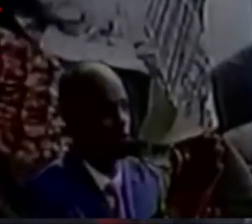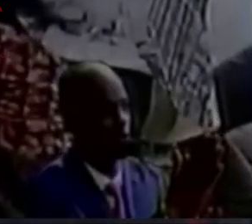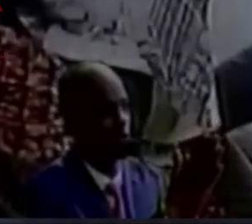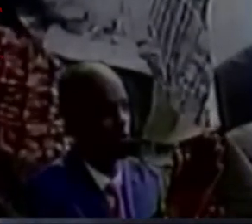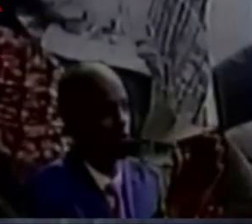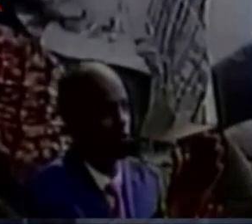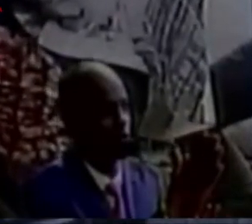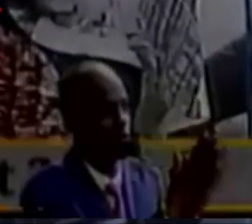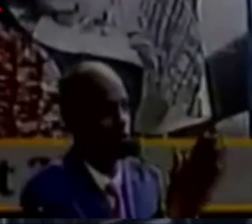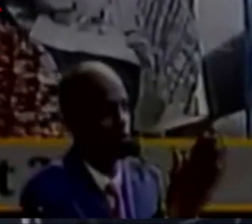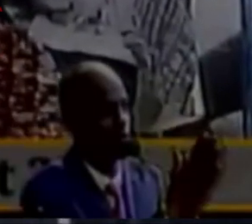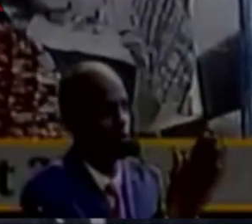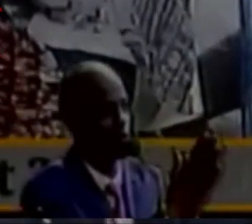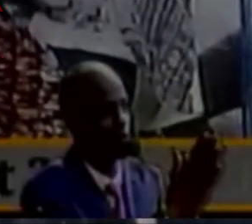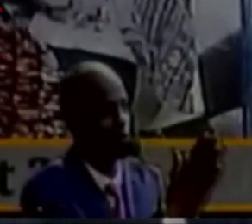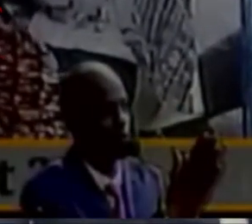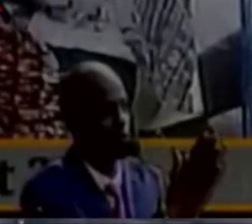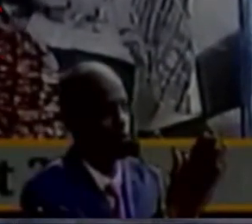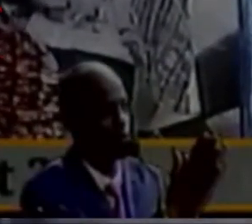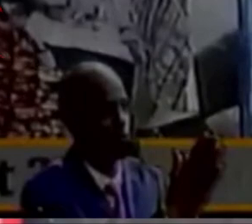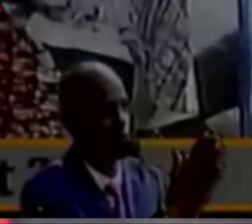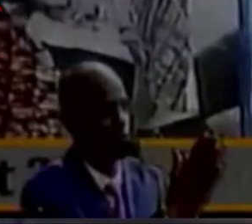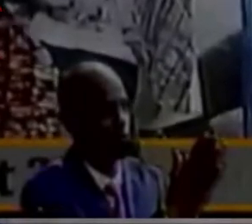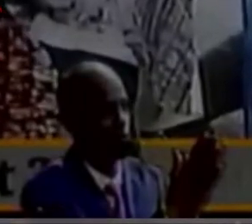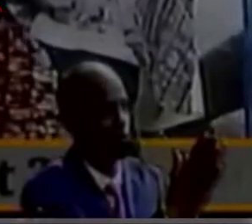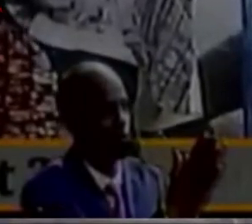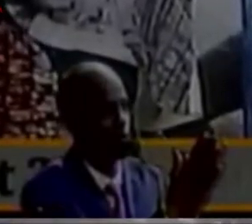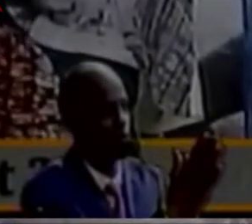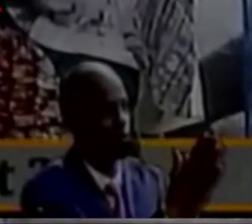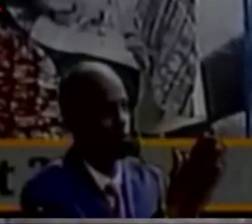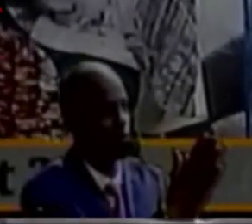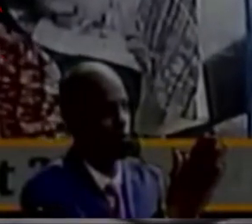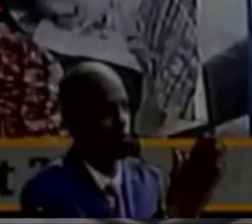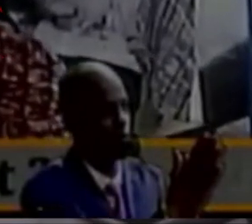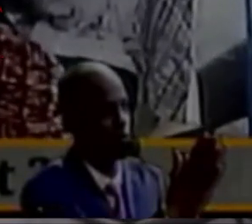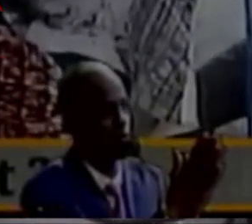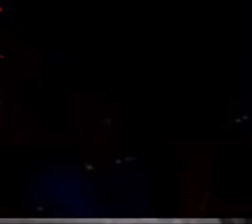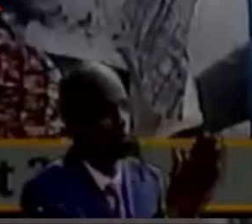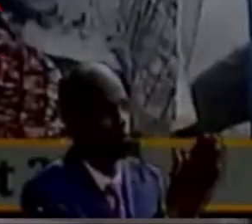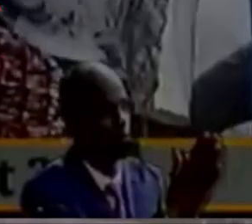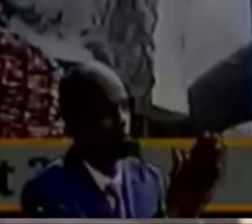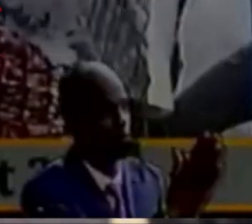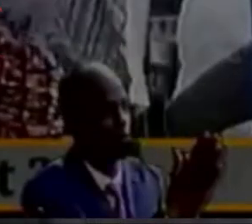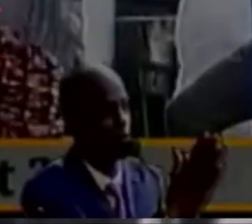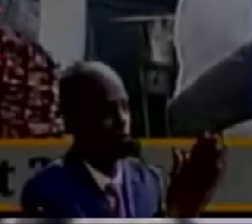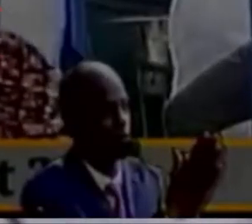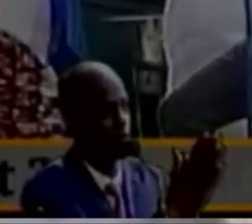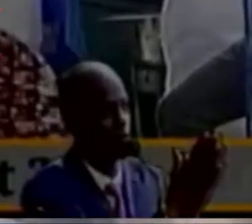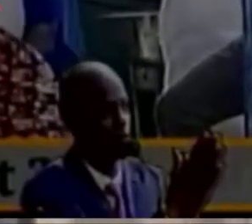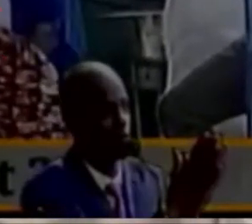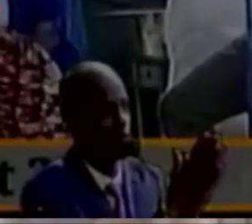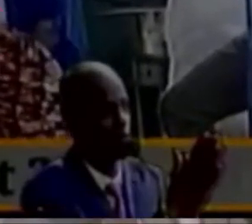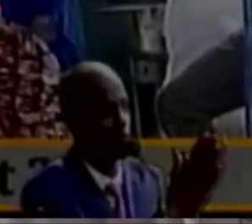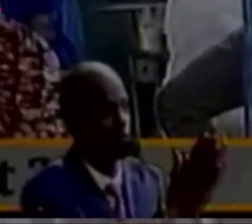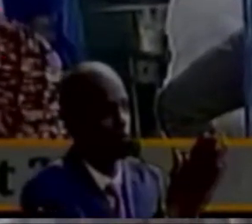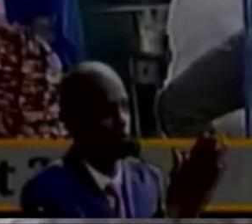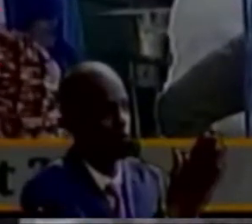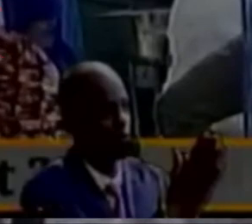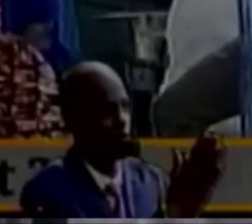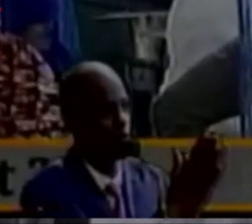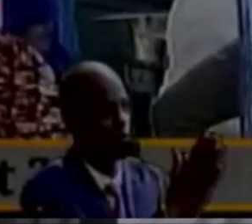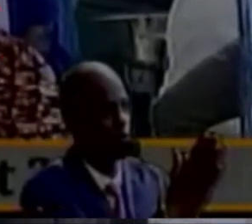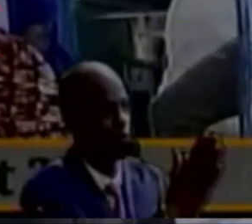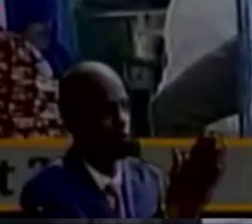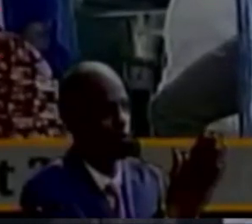Laria, bah ouais. Mes clients, ils ont même mangé par rapport à Jean Fella. Parfois, nous-mêmes qui faisons manger là, nous ne servons pas avec un cochon. Nous